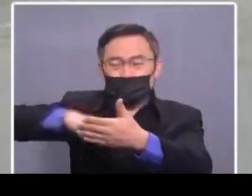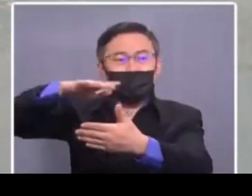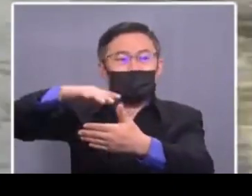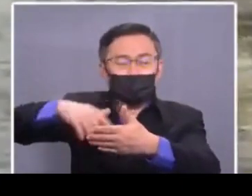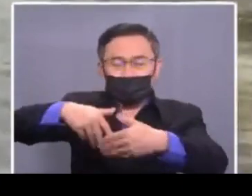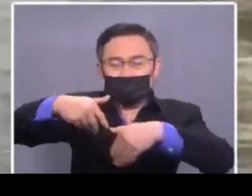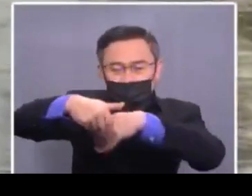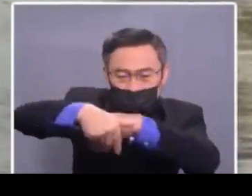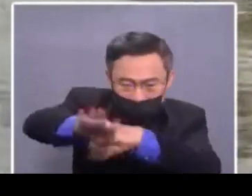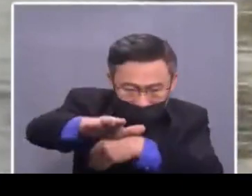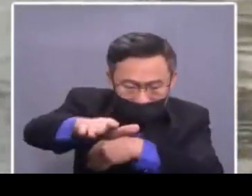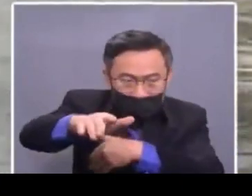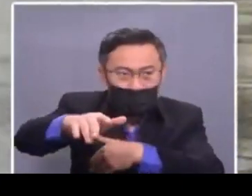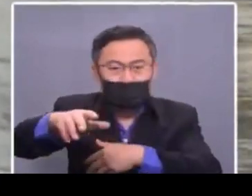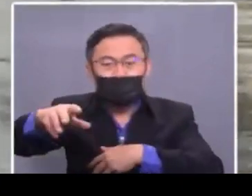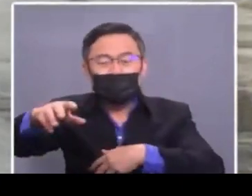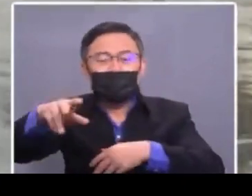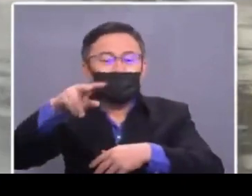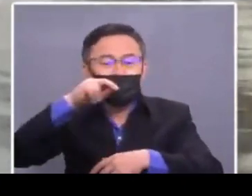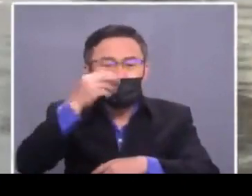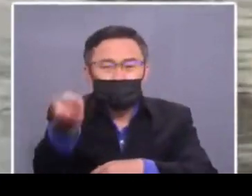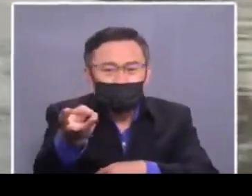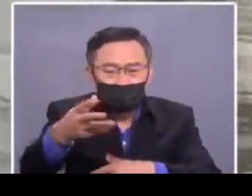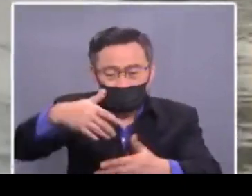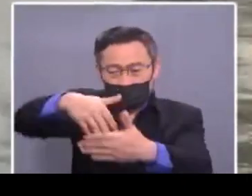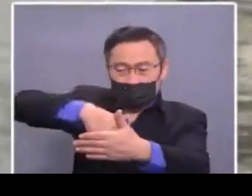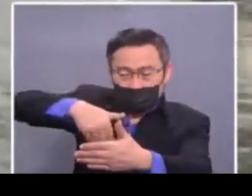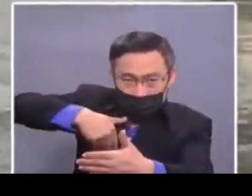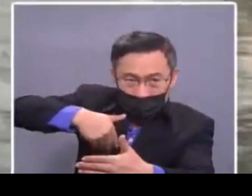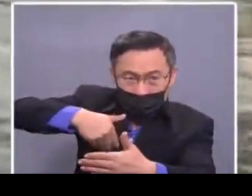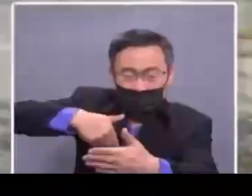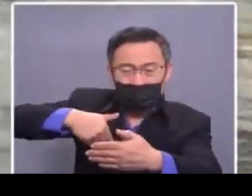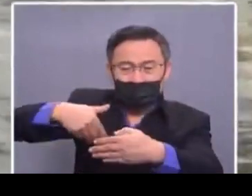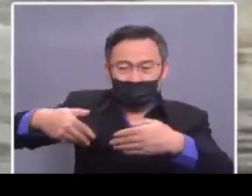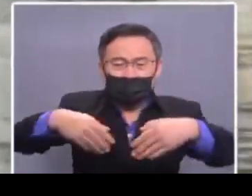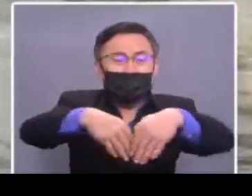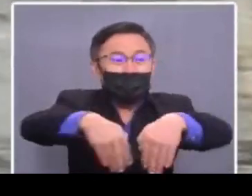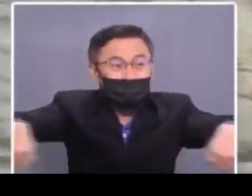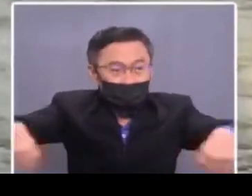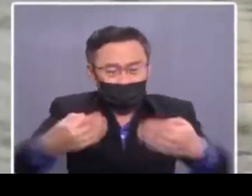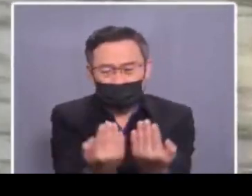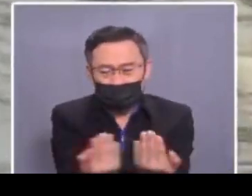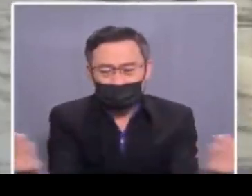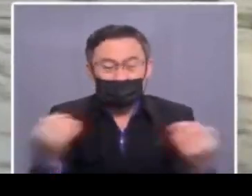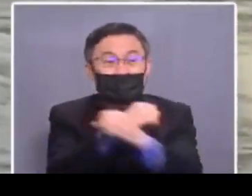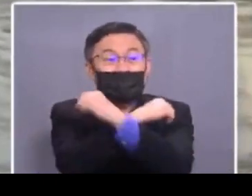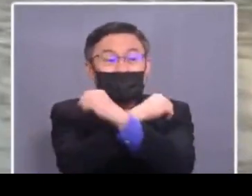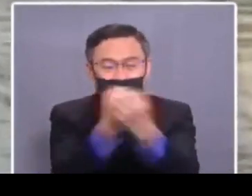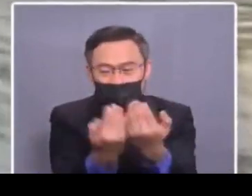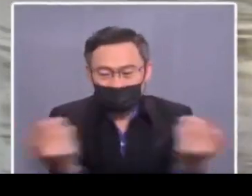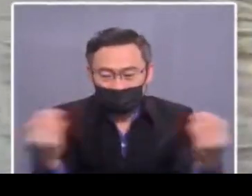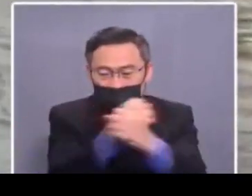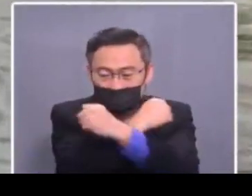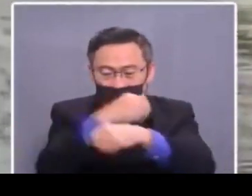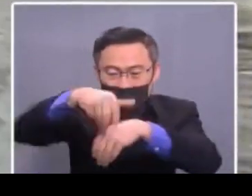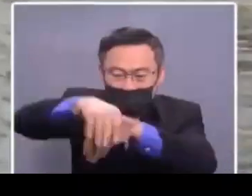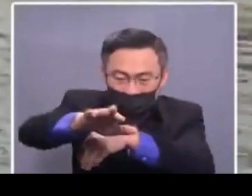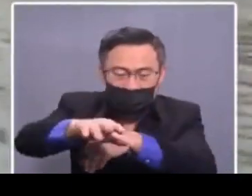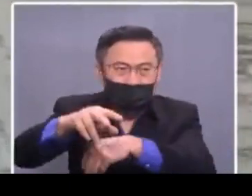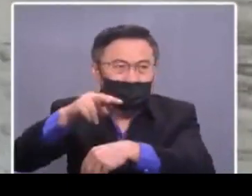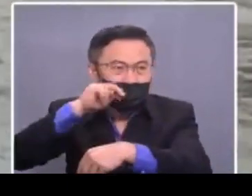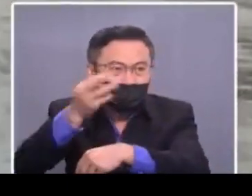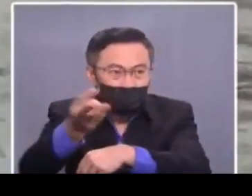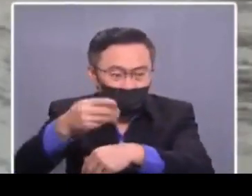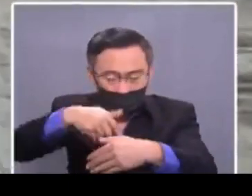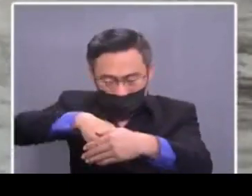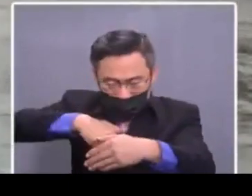ลือเกินเลยค่ะอันนี้เราจะเห็นได้ว่าเป็นปัญหาของหลายพื้นที่นะ ครับคือเขาก็คงไม่อยากที่จะให้ไปท่วมของอีกฝั่งหนึ่งหรอก ใช่ค่ะ แต่ก็ต้องบริหาร